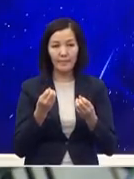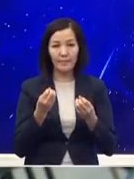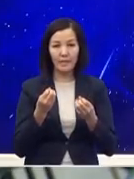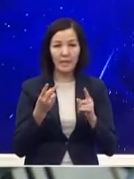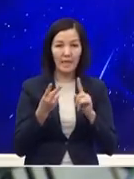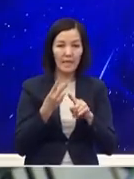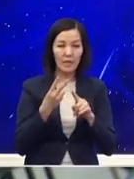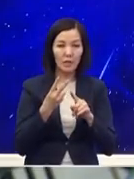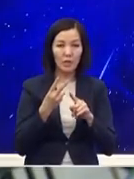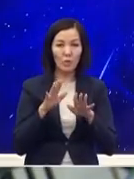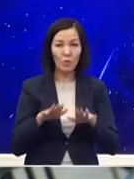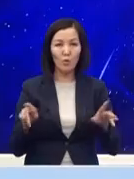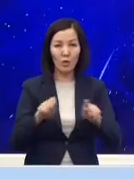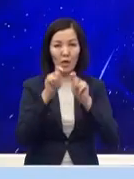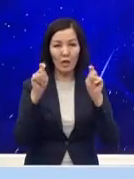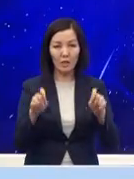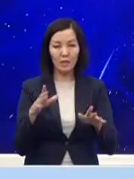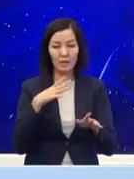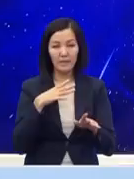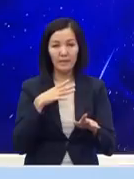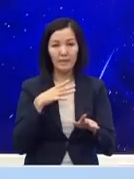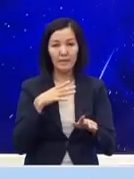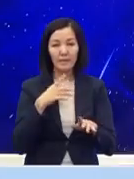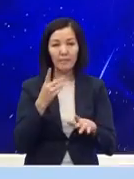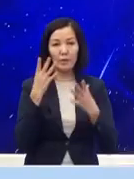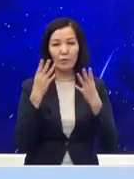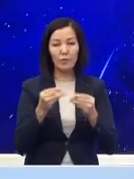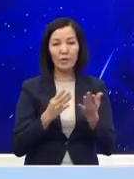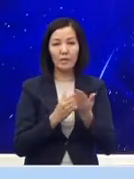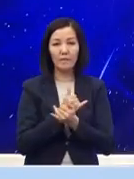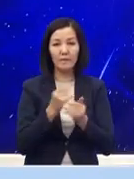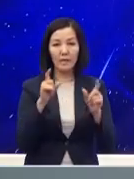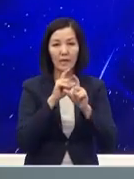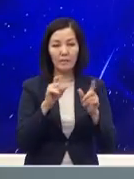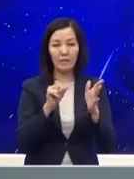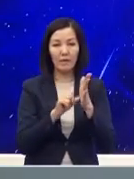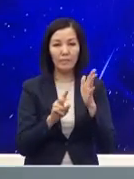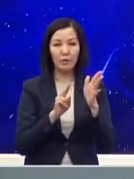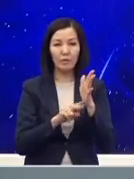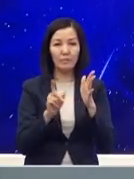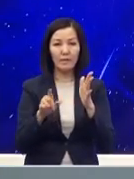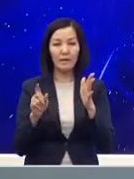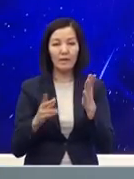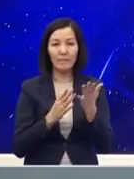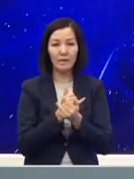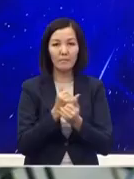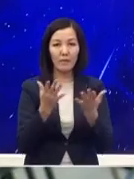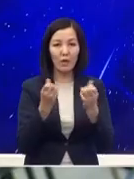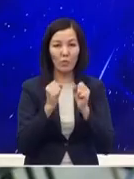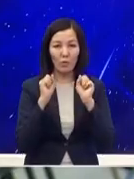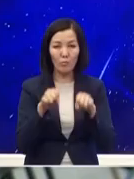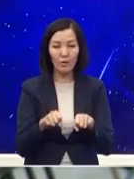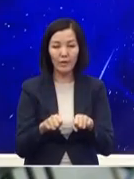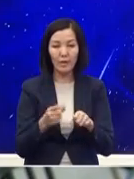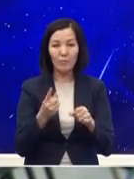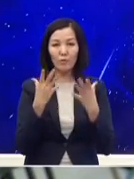тағы да бір өзіне өзі қызмет көрсету бұрышын аштық. Күніне сервистік әкімдікте бізде 60-70 адам қабылдаймыз. Бүгінгі күнге